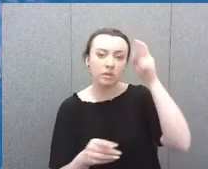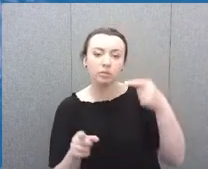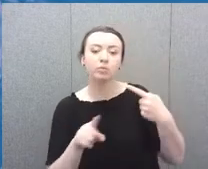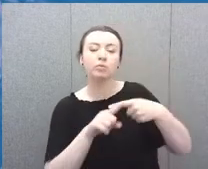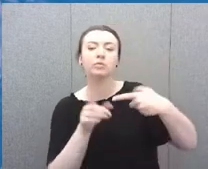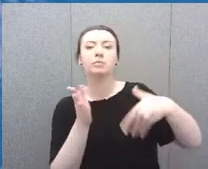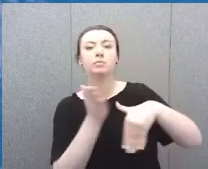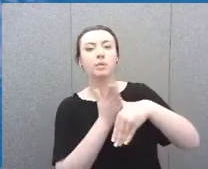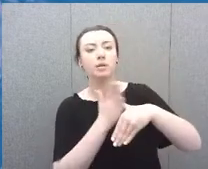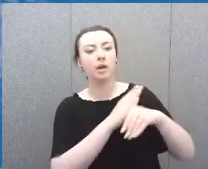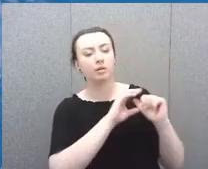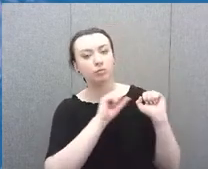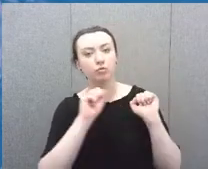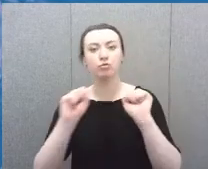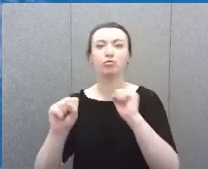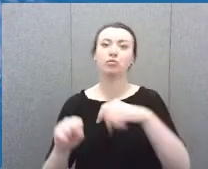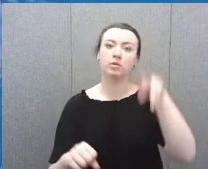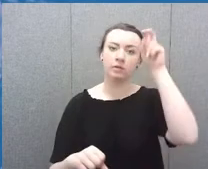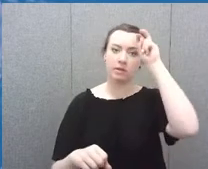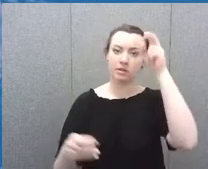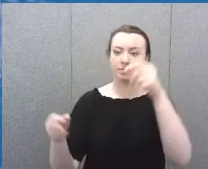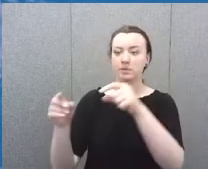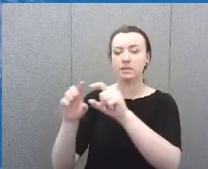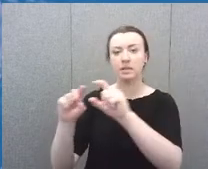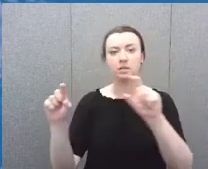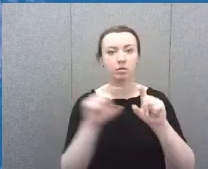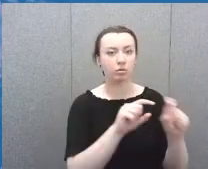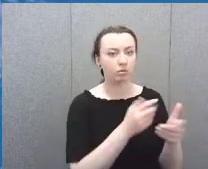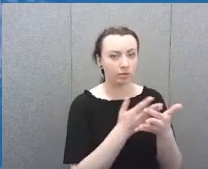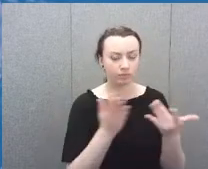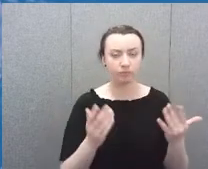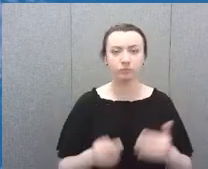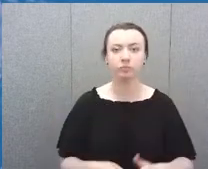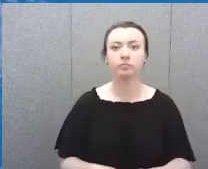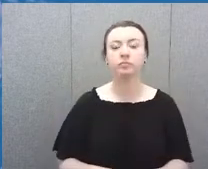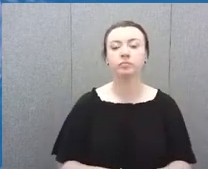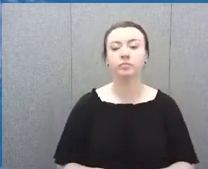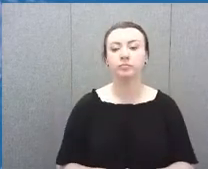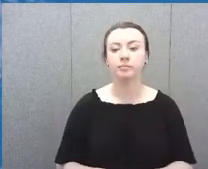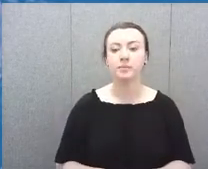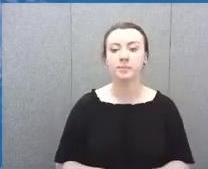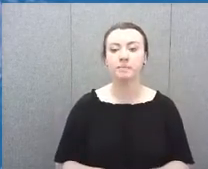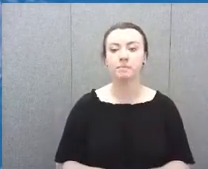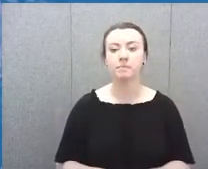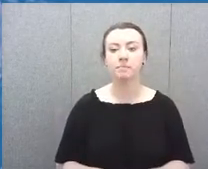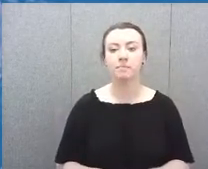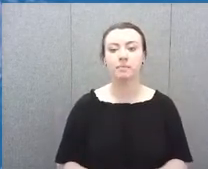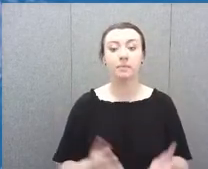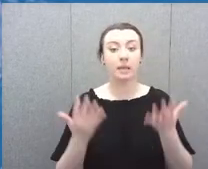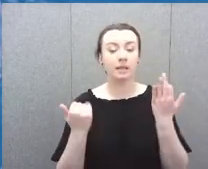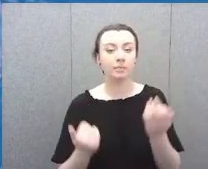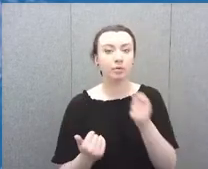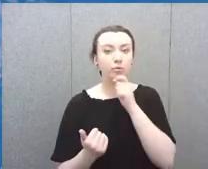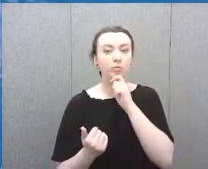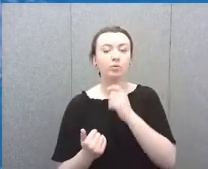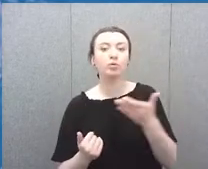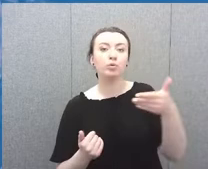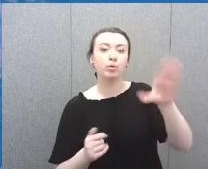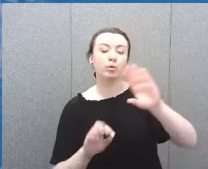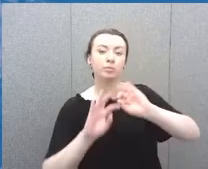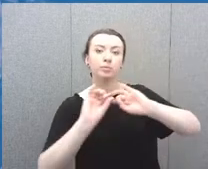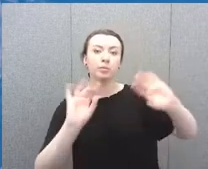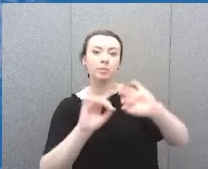именно другой мысли, другого мнения от стороны государственных институций. Я также хотела поговорить про